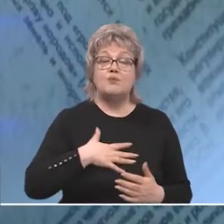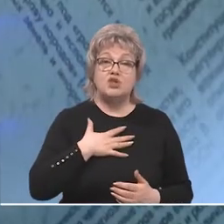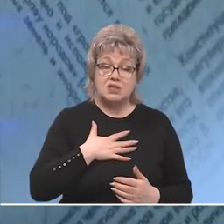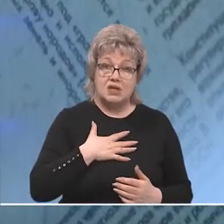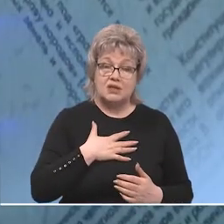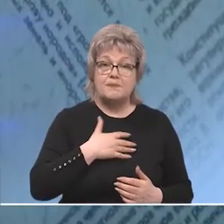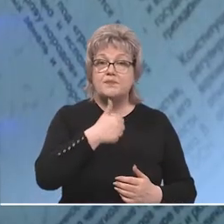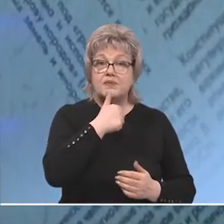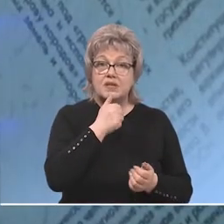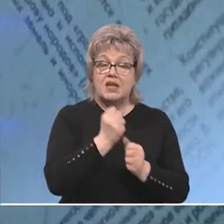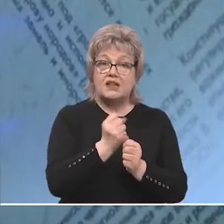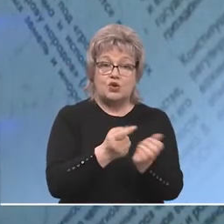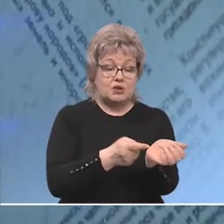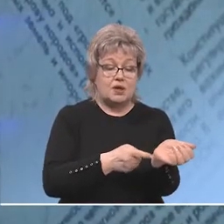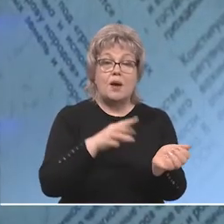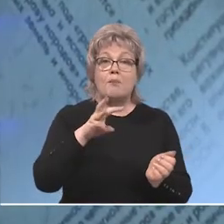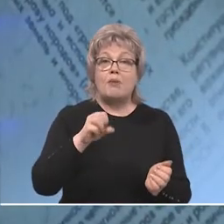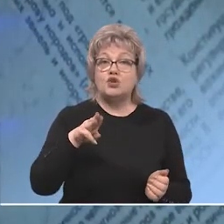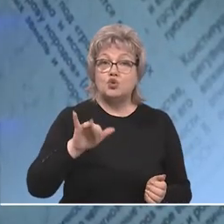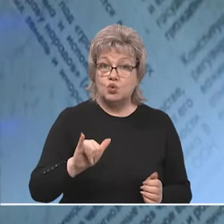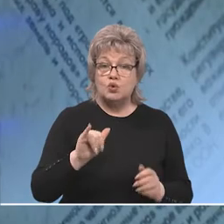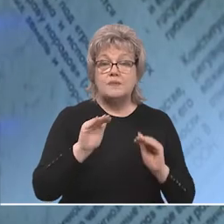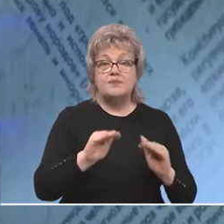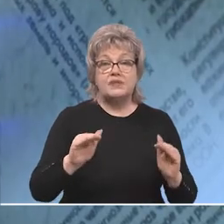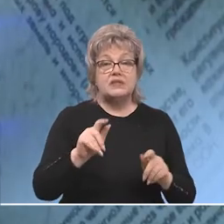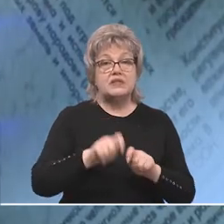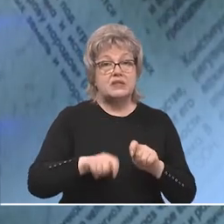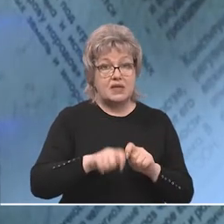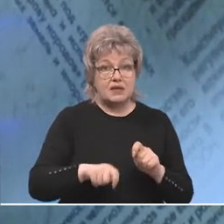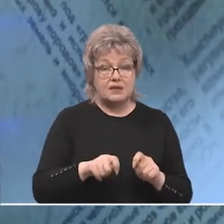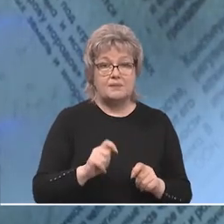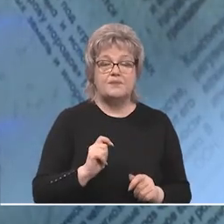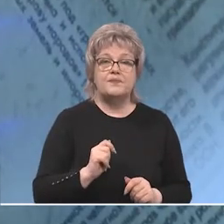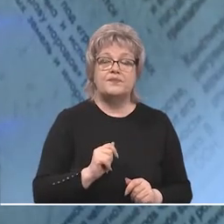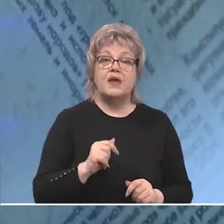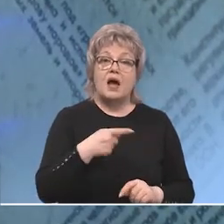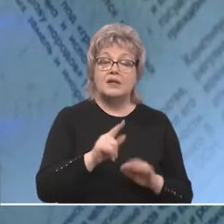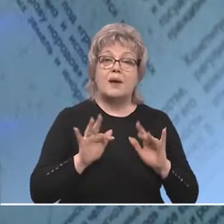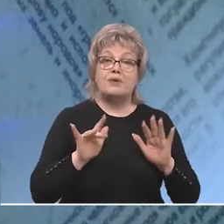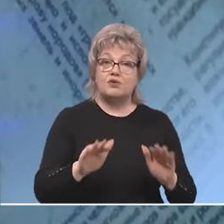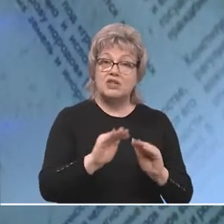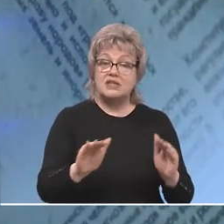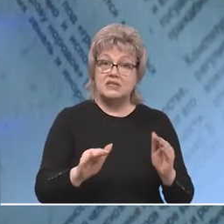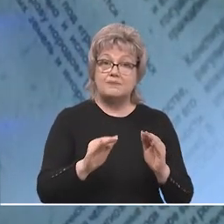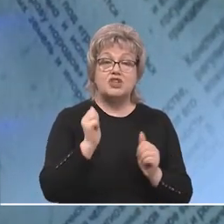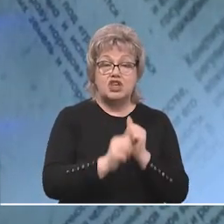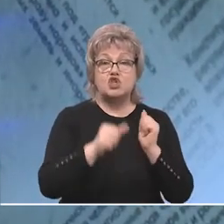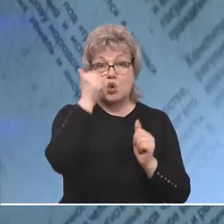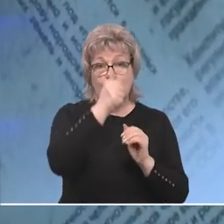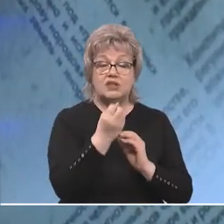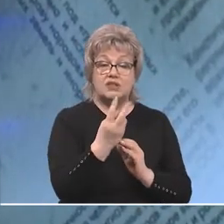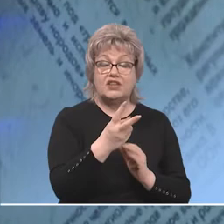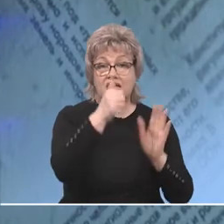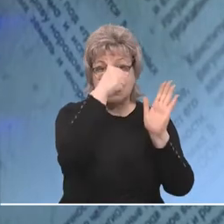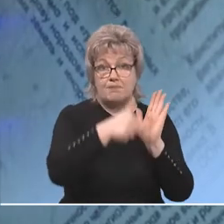проведения используют пробу МАНТУ и Дескин тест. Проба МАНТУ, туберкулиновая проба МАНТУ, она проводится детям ежегодно, с